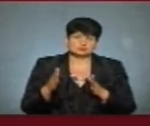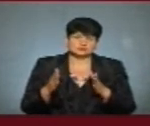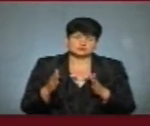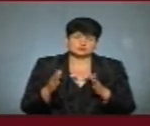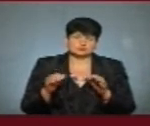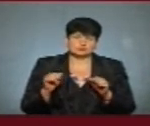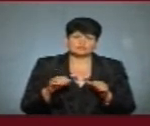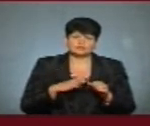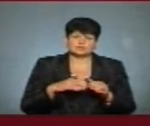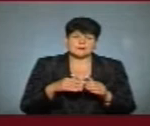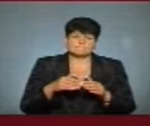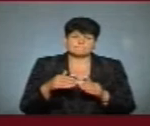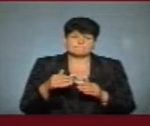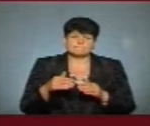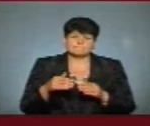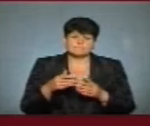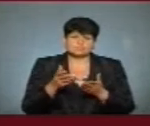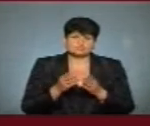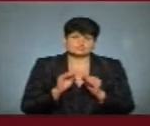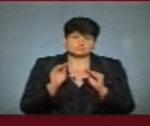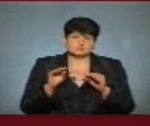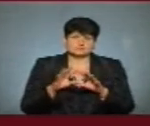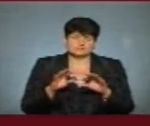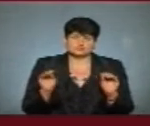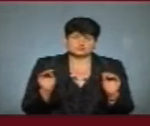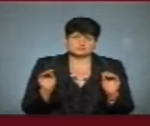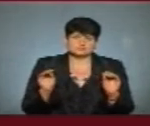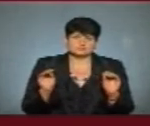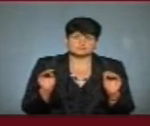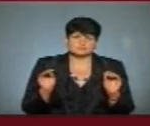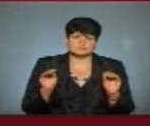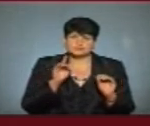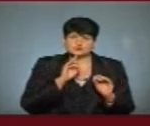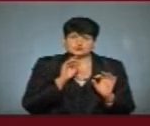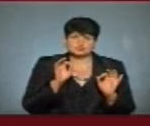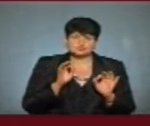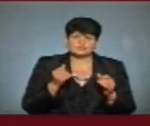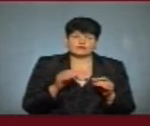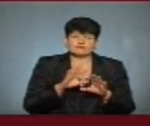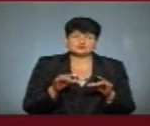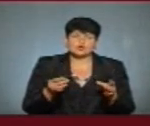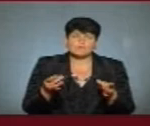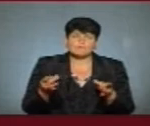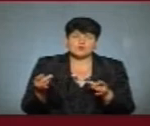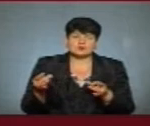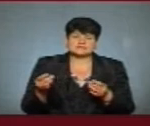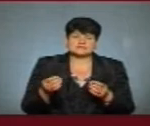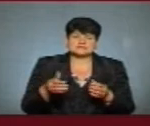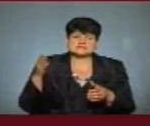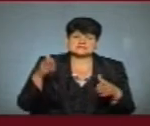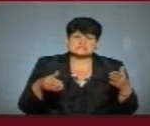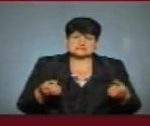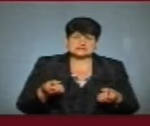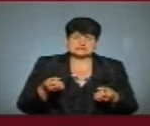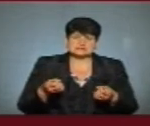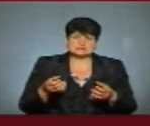було на день посуду поставити, таке, все. Нічого, ми точно поки що не зносимо, тому що все мокре. Стіни цвітуть вже, сіль вже